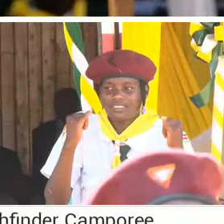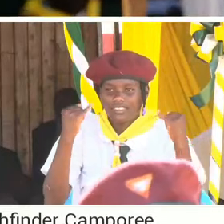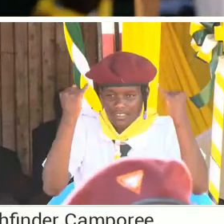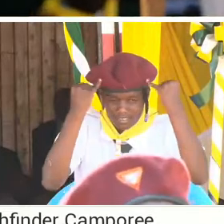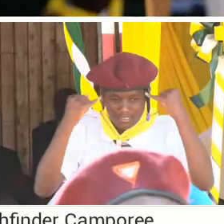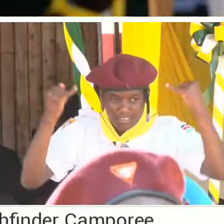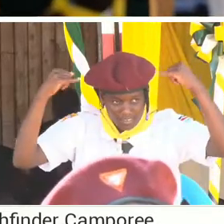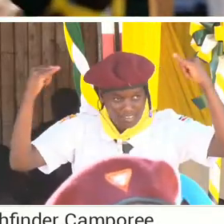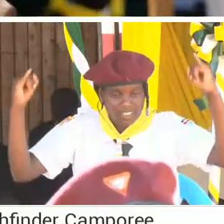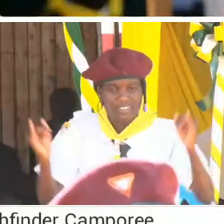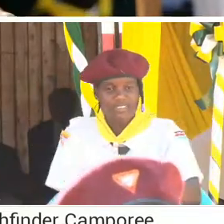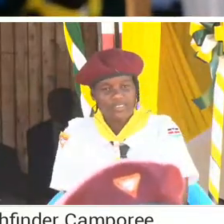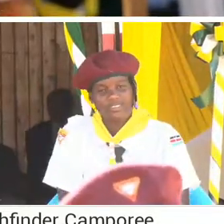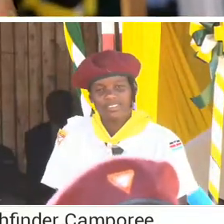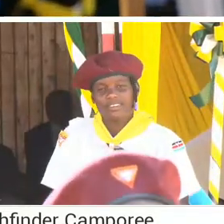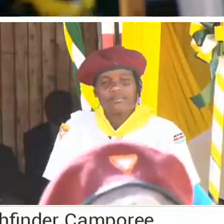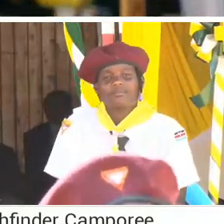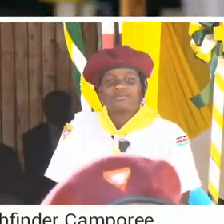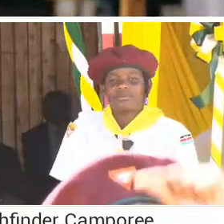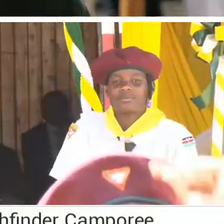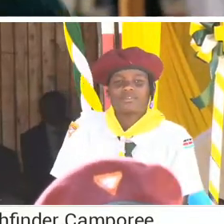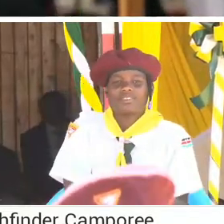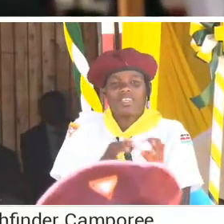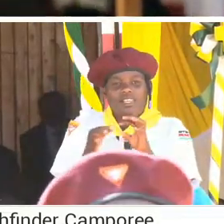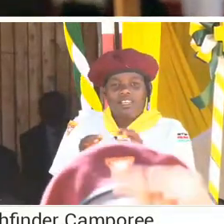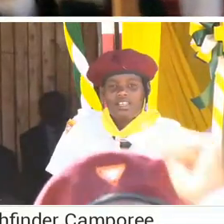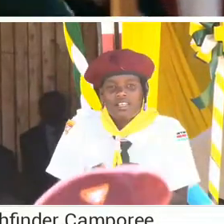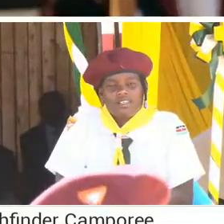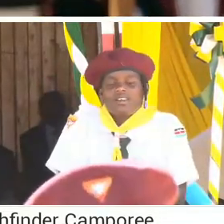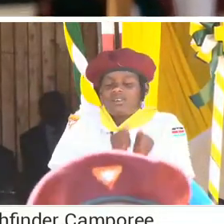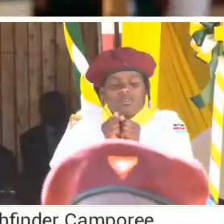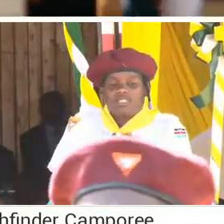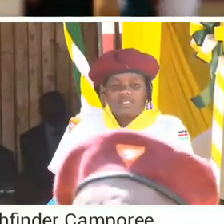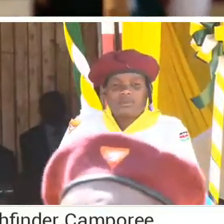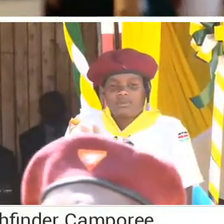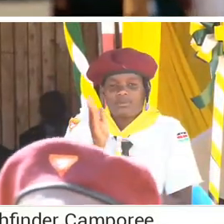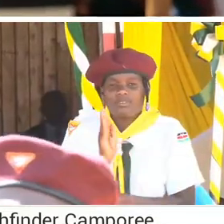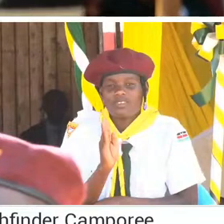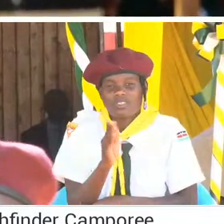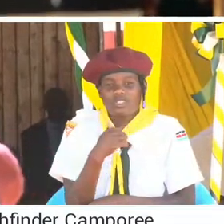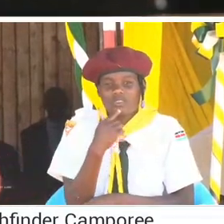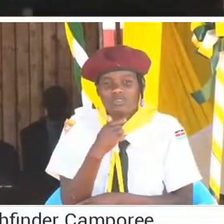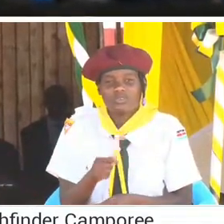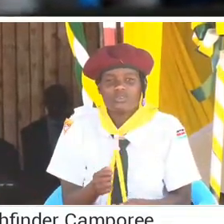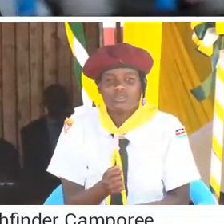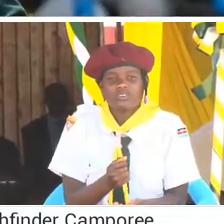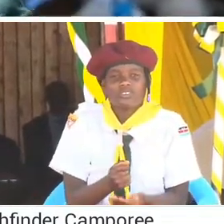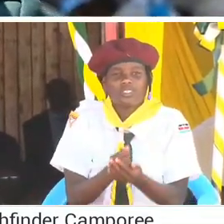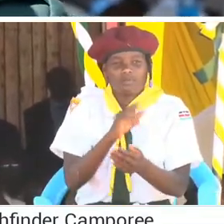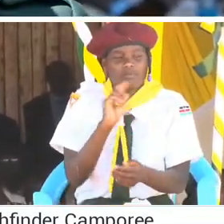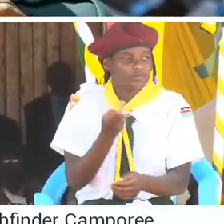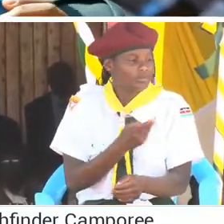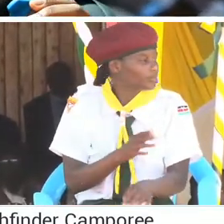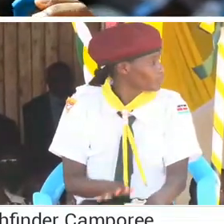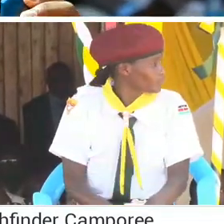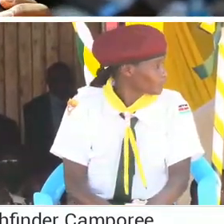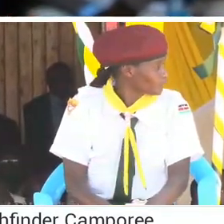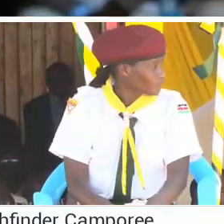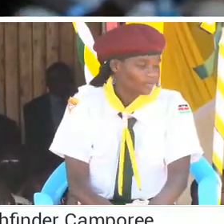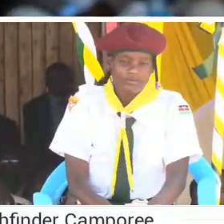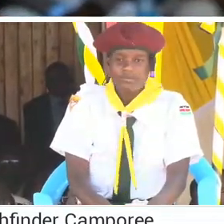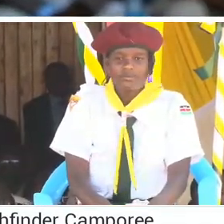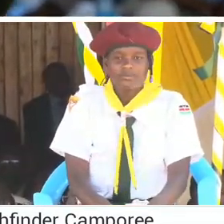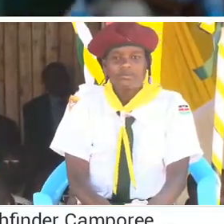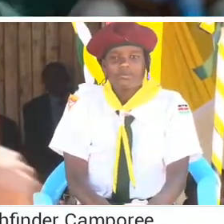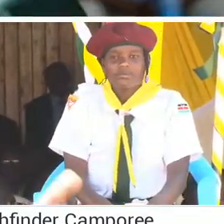Anasema huyu aabudiwe huyu Mungu aliyeziumba mbingu na nchi, bahari na chemichemi za maji. Hapo ndipo tutakapokuwa